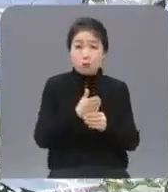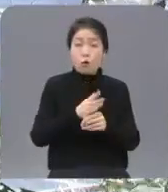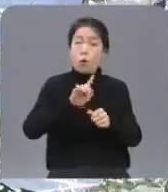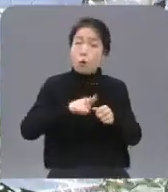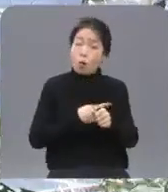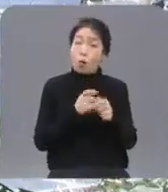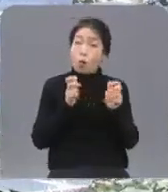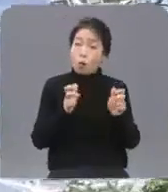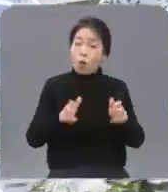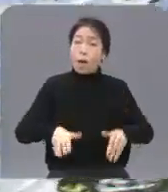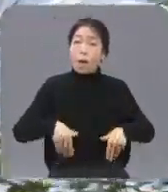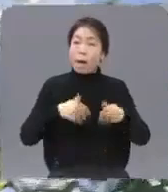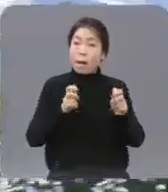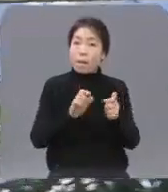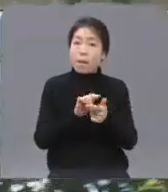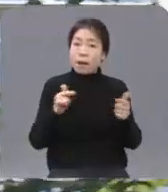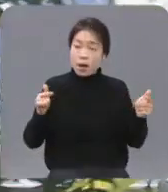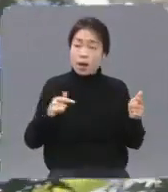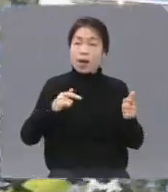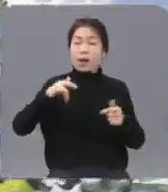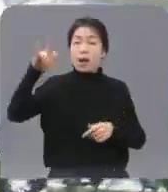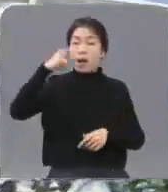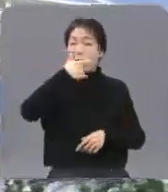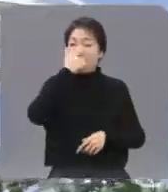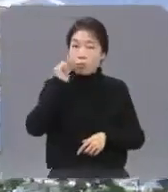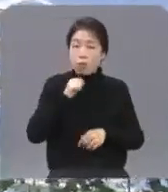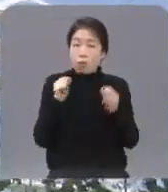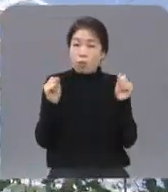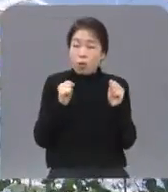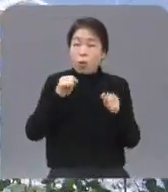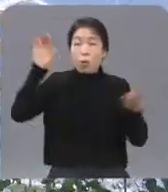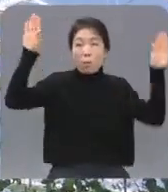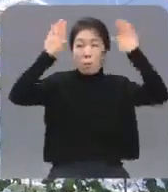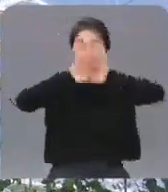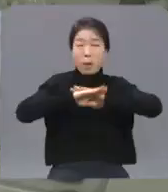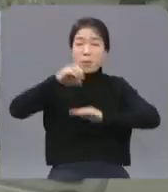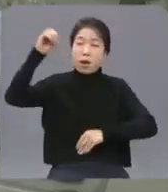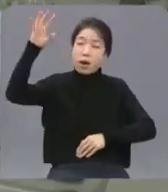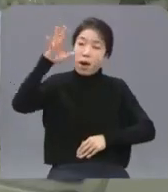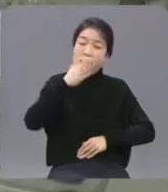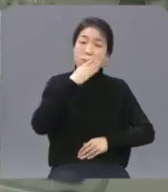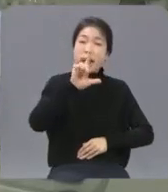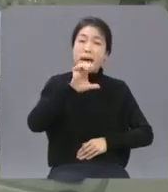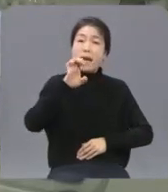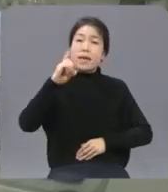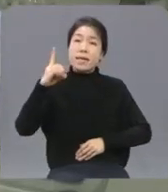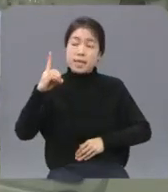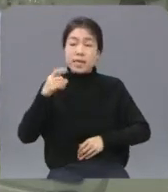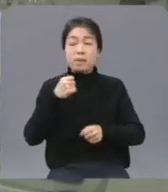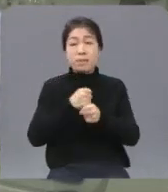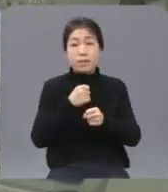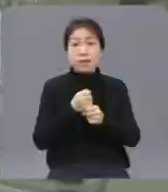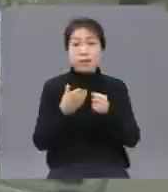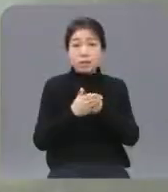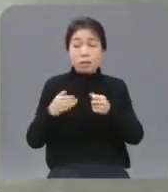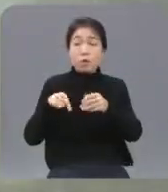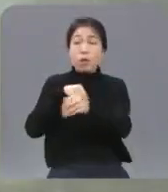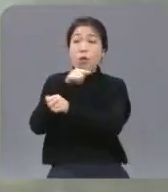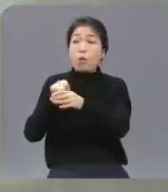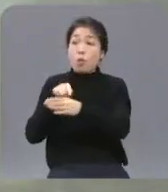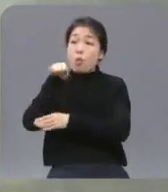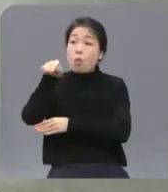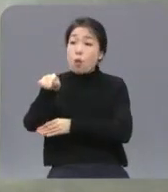냉난방이 이뤄지고 햇빛이 부족한 겨울과 야간에도 빛을 공급할 수 있는 LED 설비에 외부의 오염된